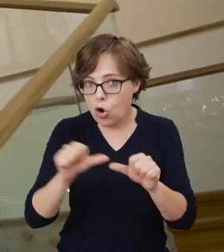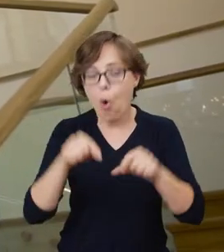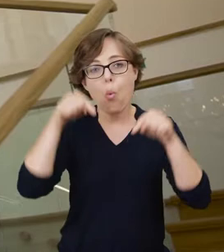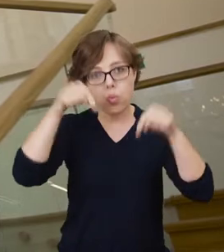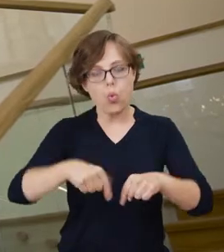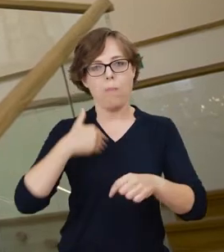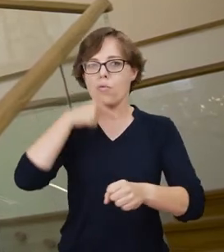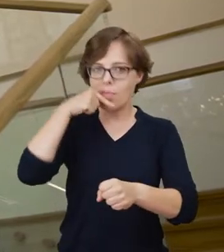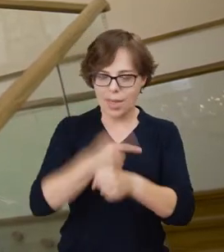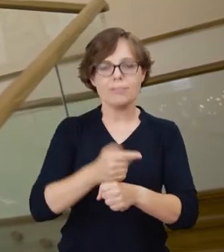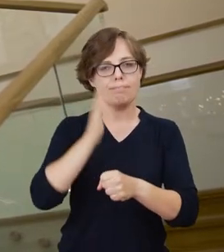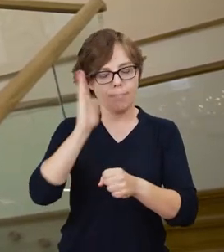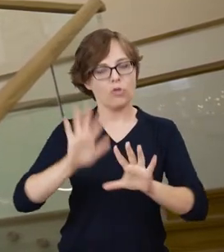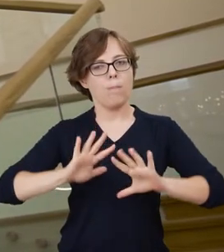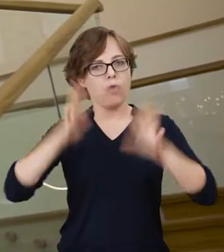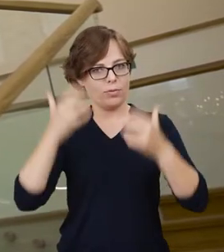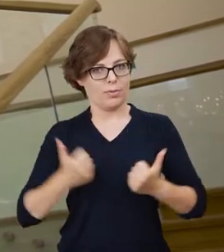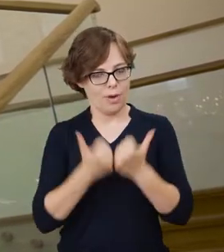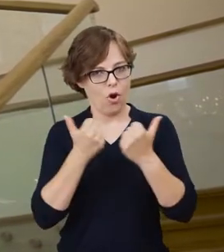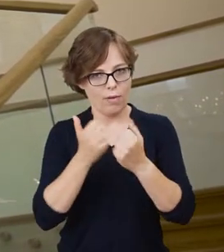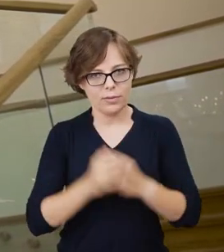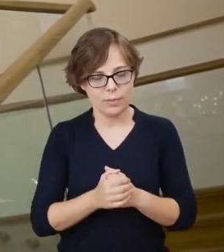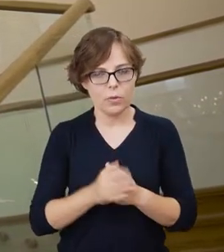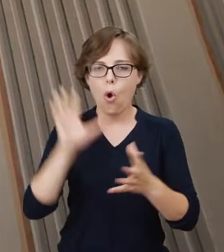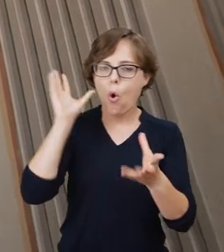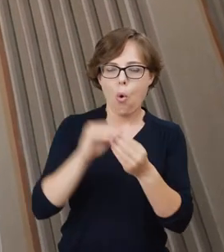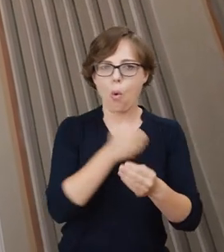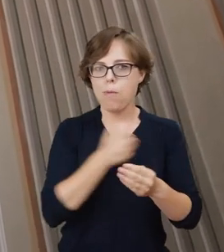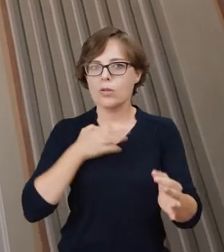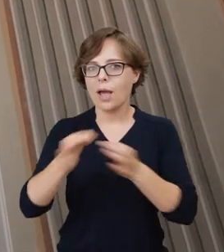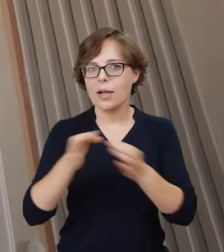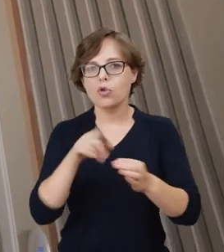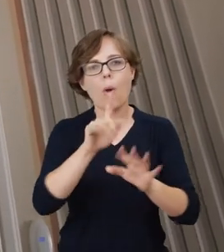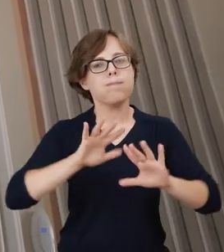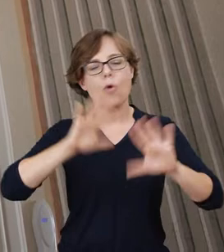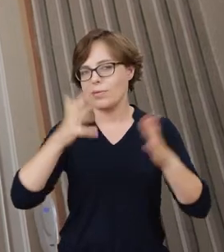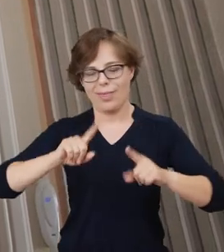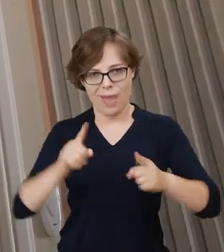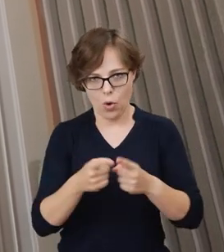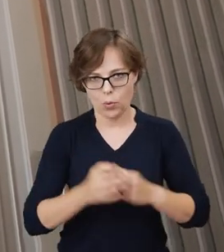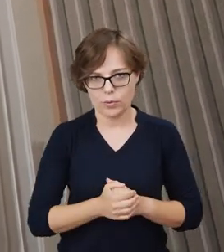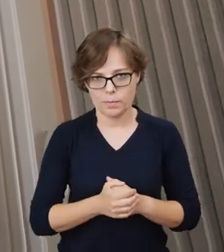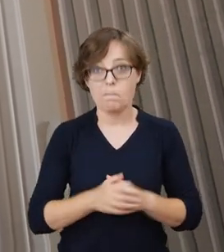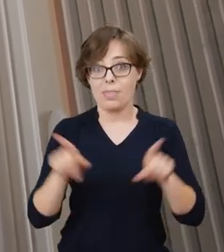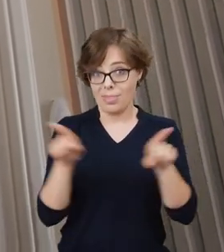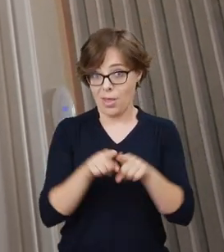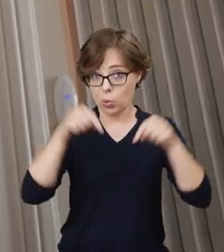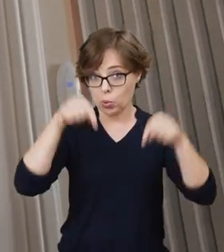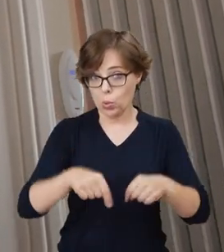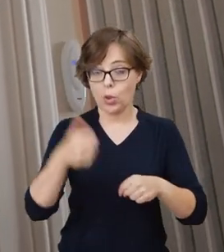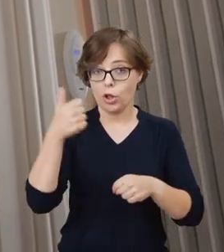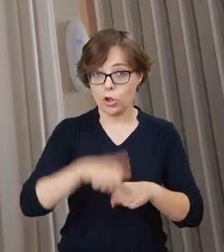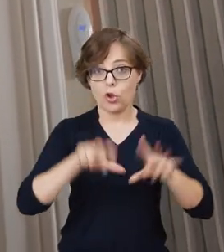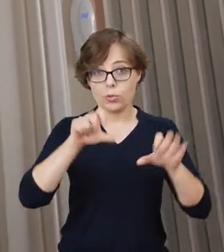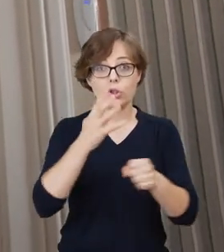o wybuchu Powstania Krakowskiego, tego najkrótszego w dziejach naszego państwa. Ale też tutaj w